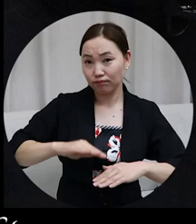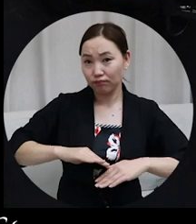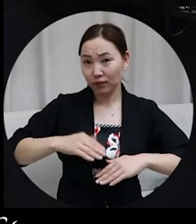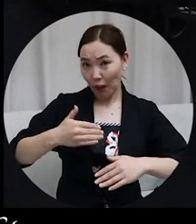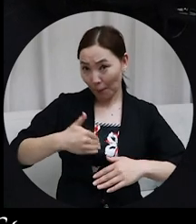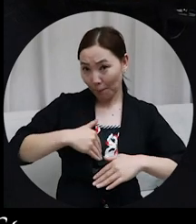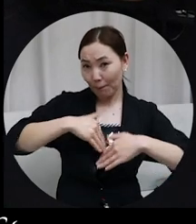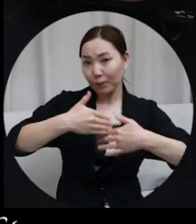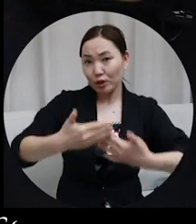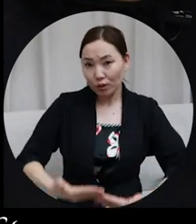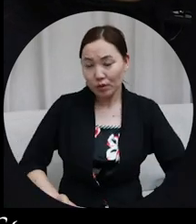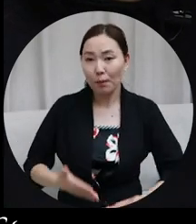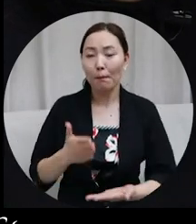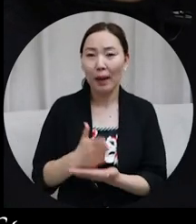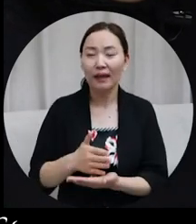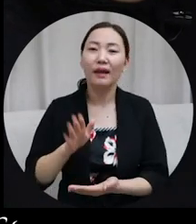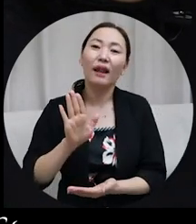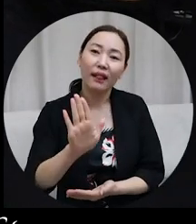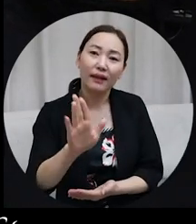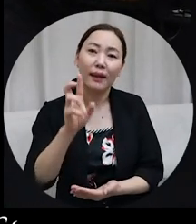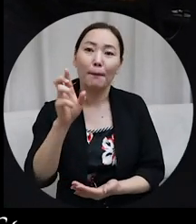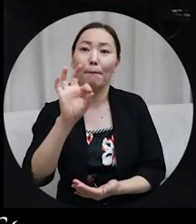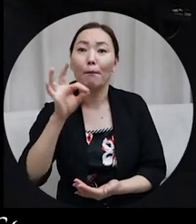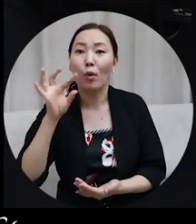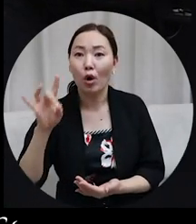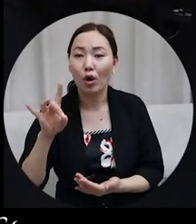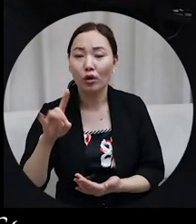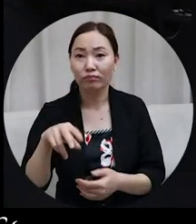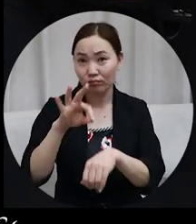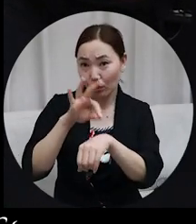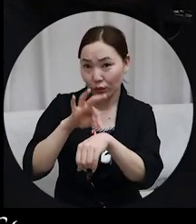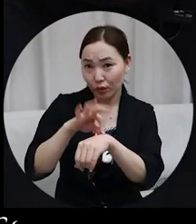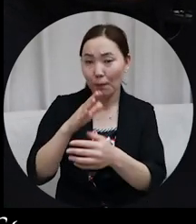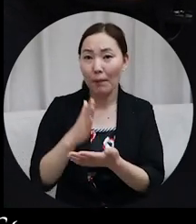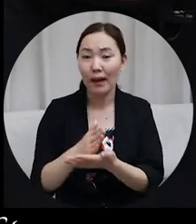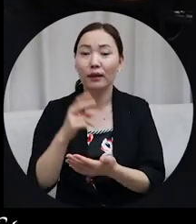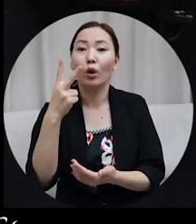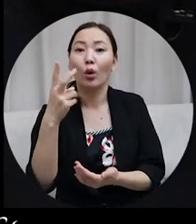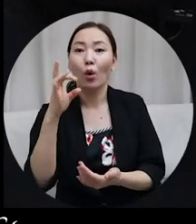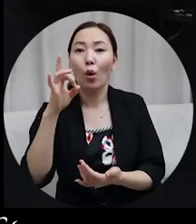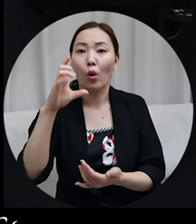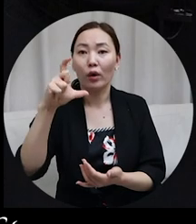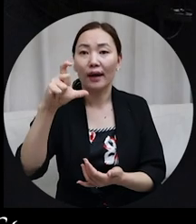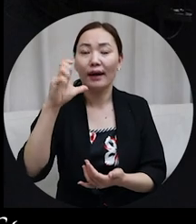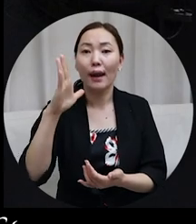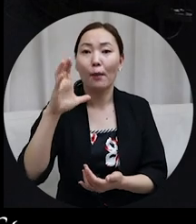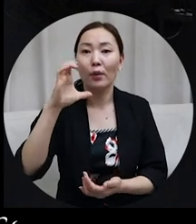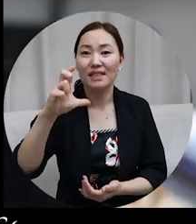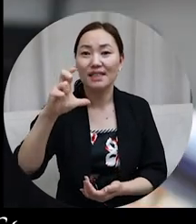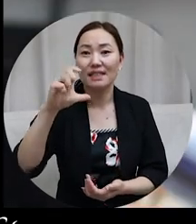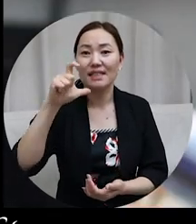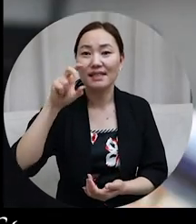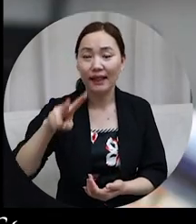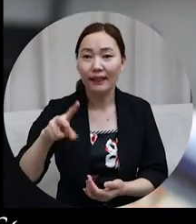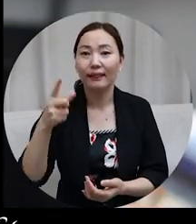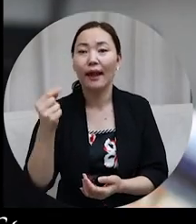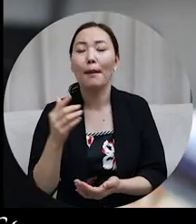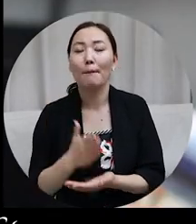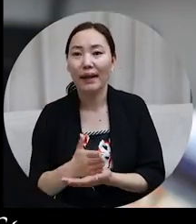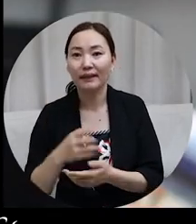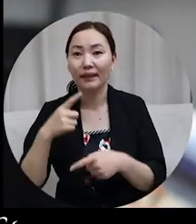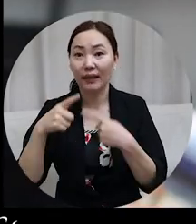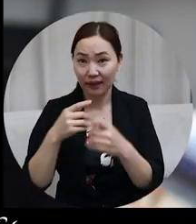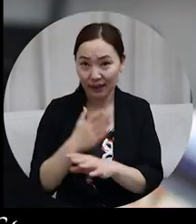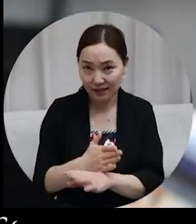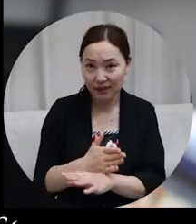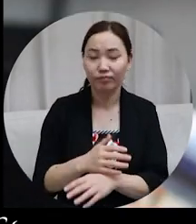бол бөөч өвөрсөлттэй байна гэд 7 сараас эхэл 7 сараас эхлээд антибиотик өгсөн. Тэгээ ямар ч хүндрэлгүй